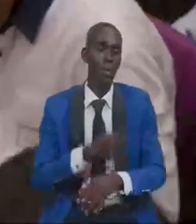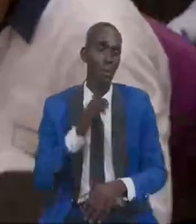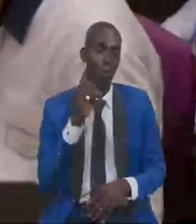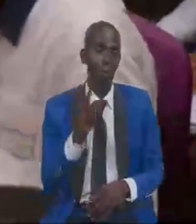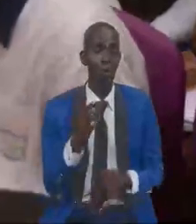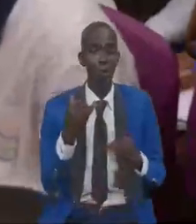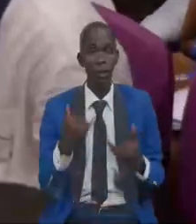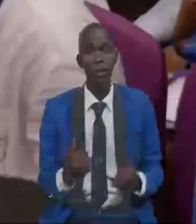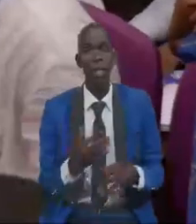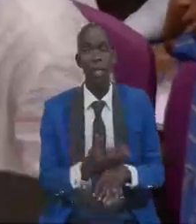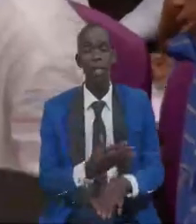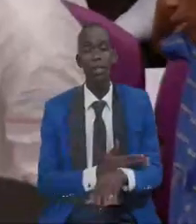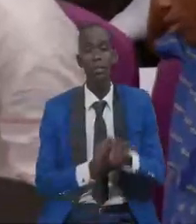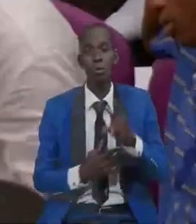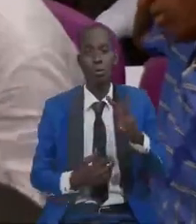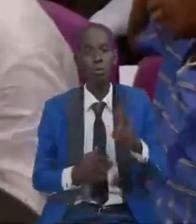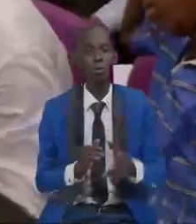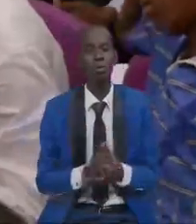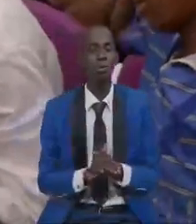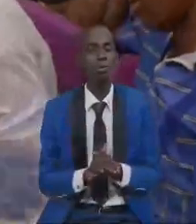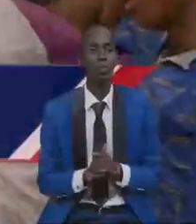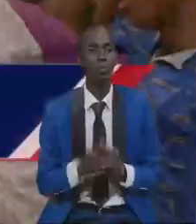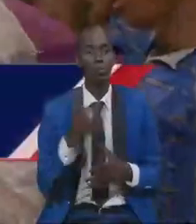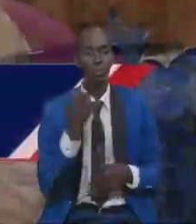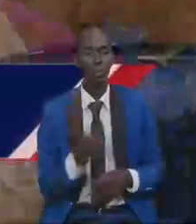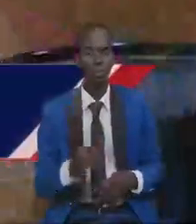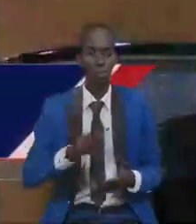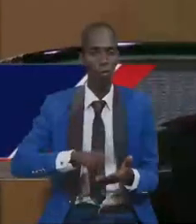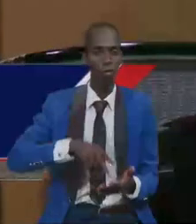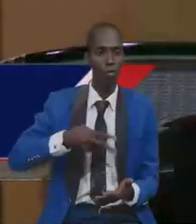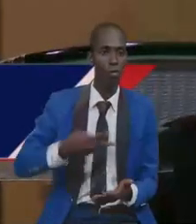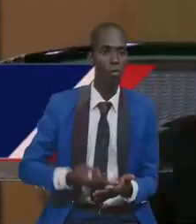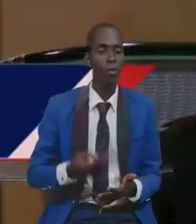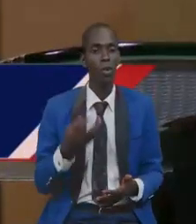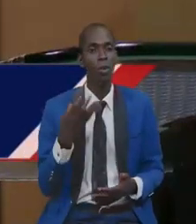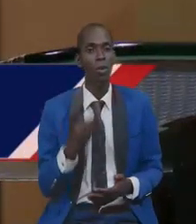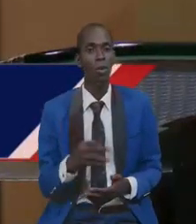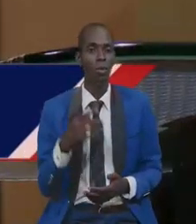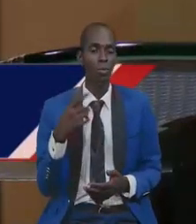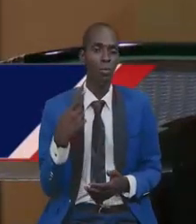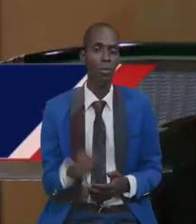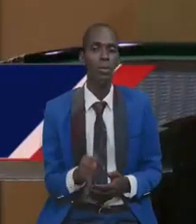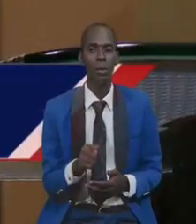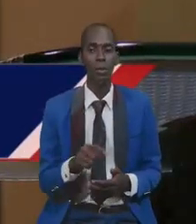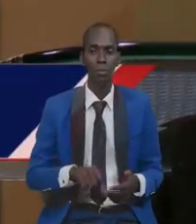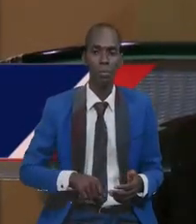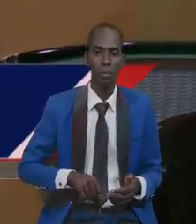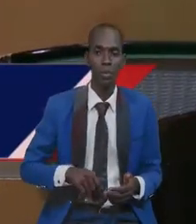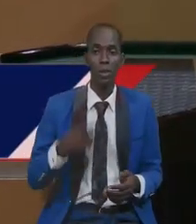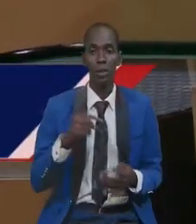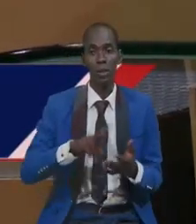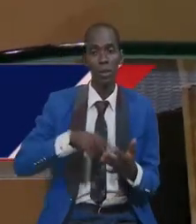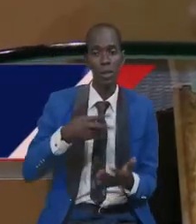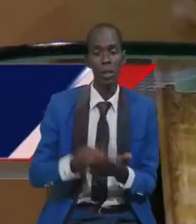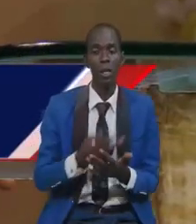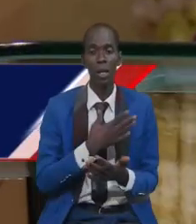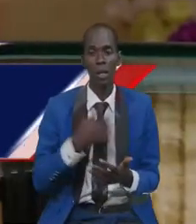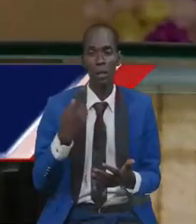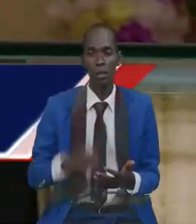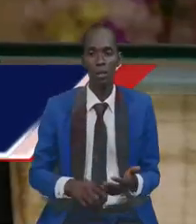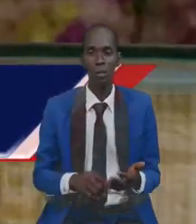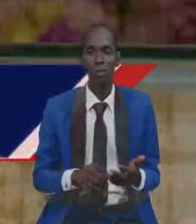La section 2, c'est la chute et le détrônement de l'homme orgueilleux. Nous avons lu cela